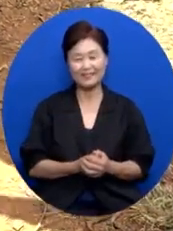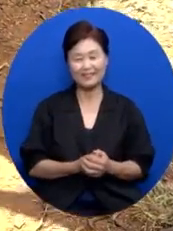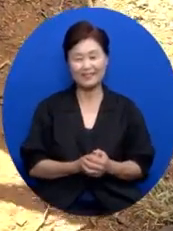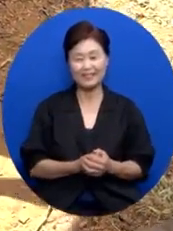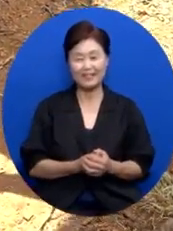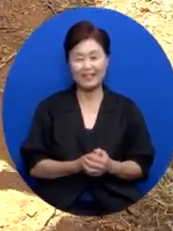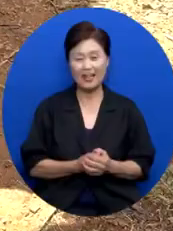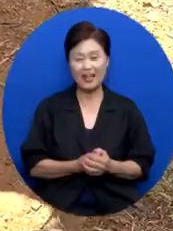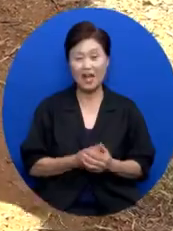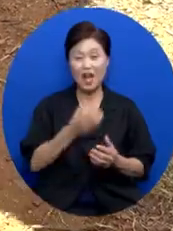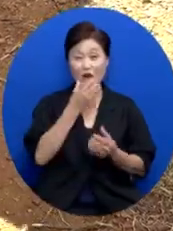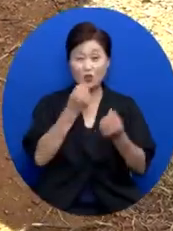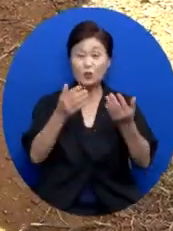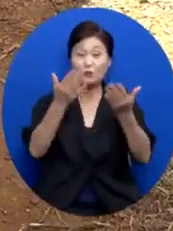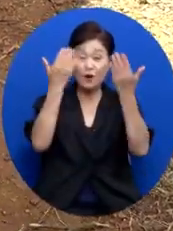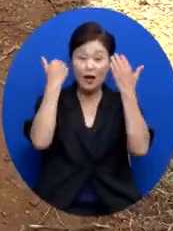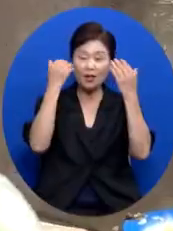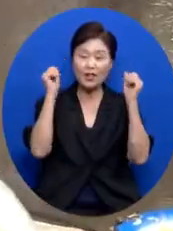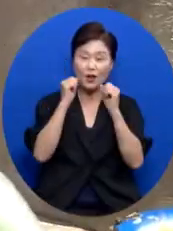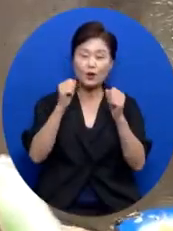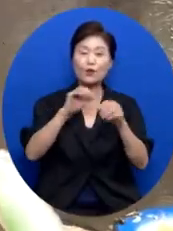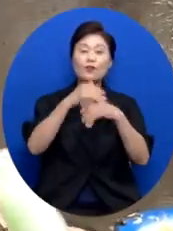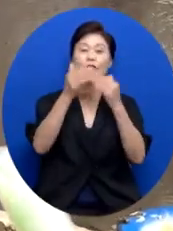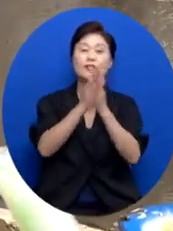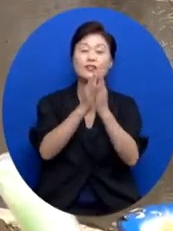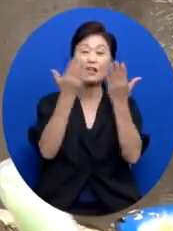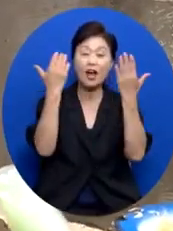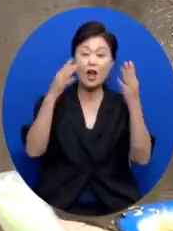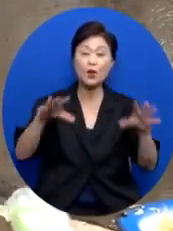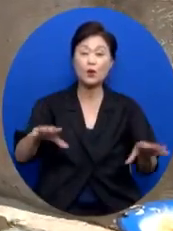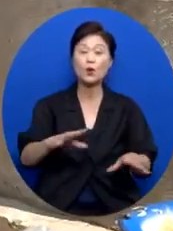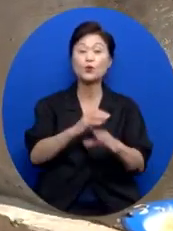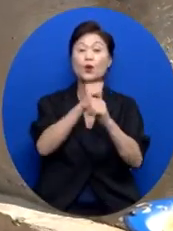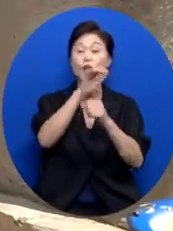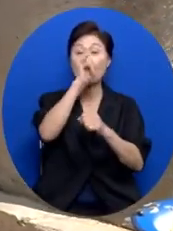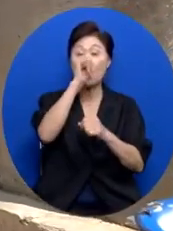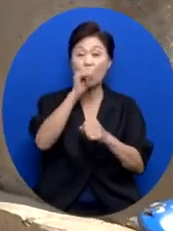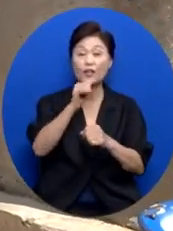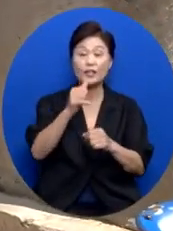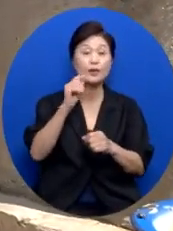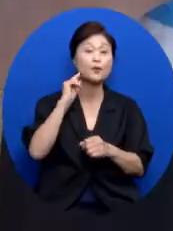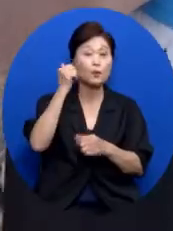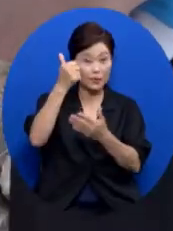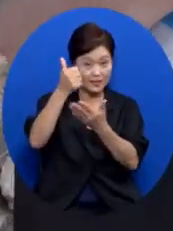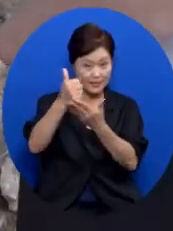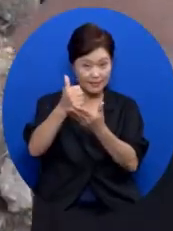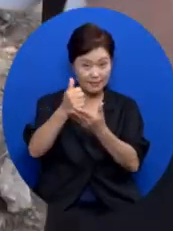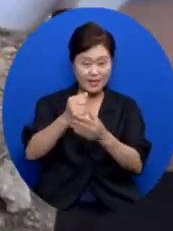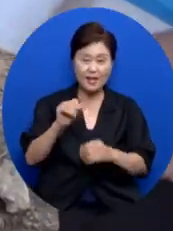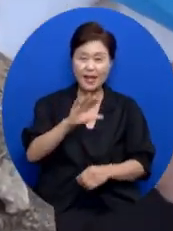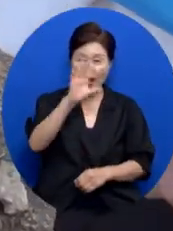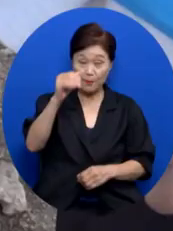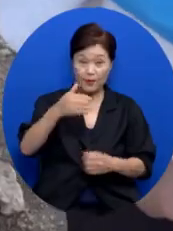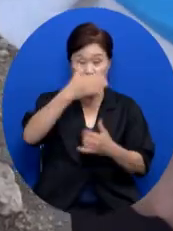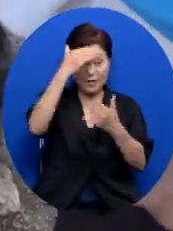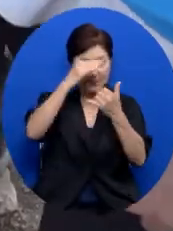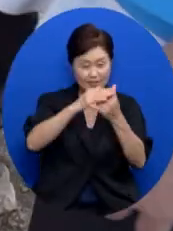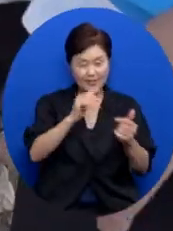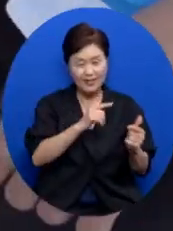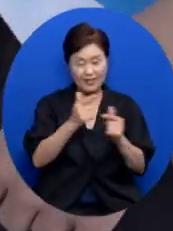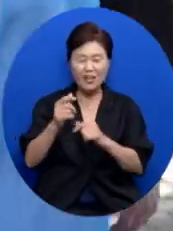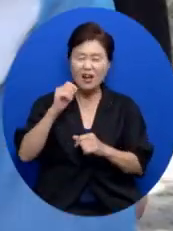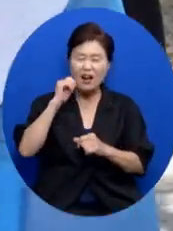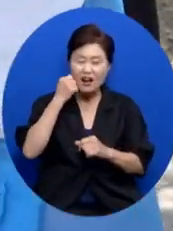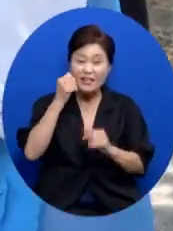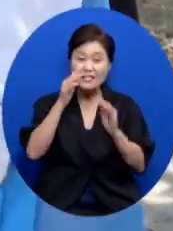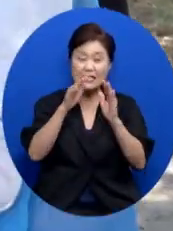보이쇼 축복 겨울 성경학교를 총괄하는 아프리카 선교회 강신정 목사는 아프리카 다음 세대가 어렸을